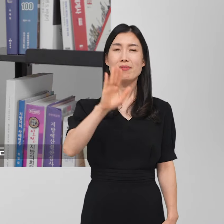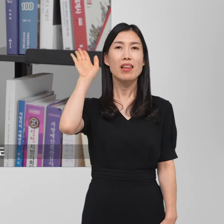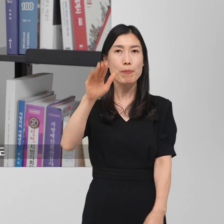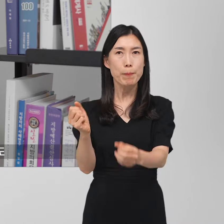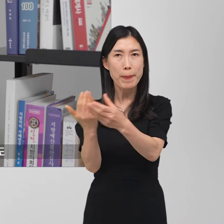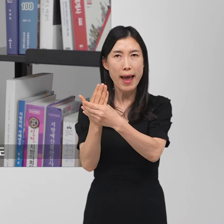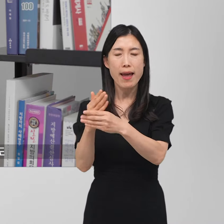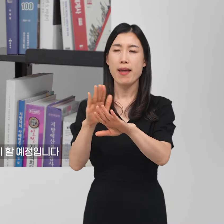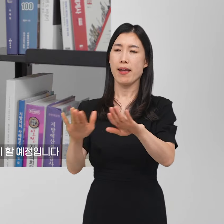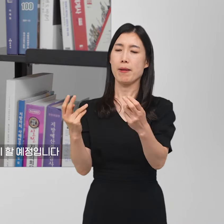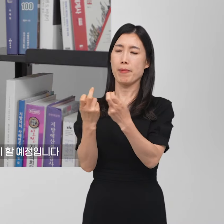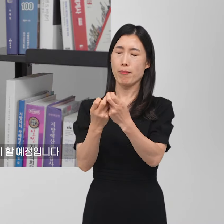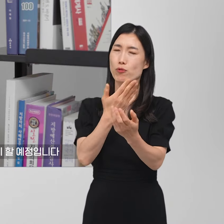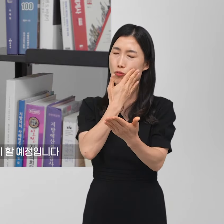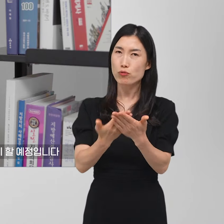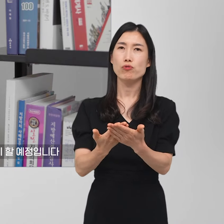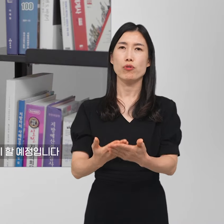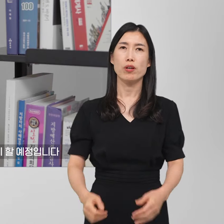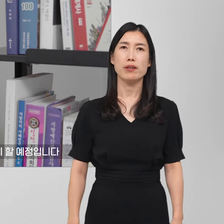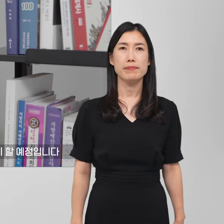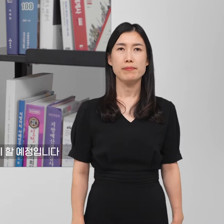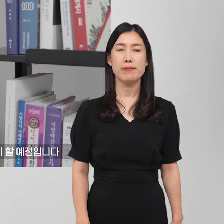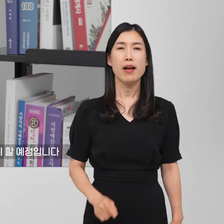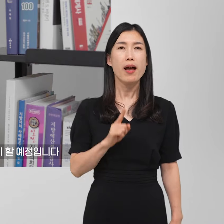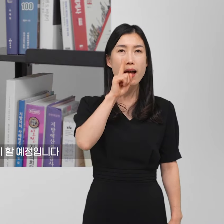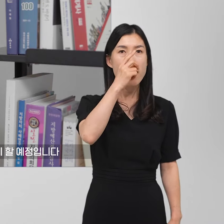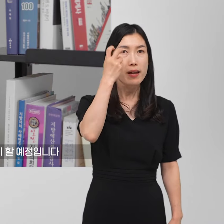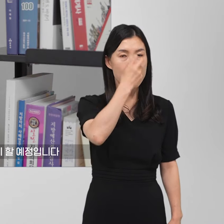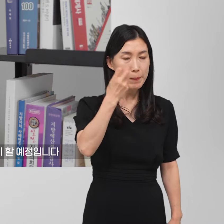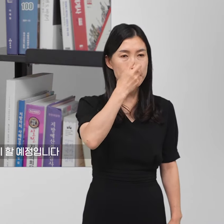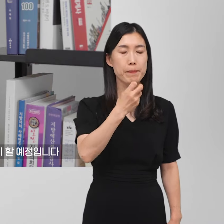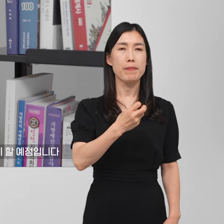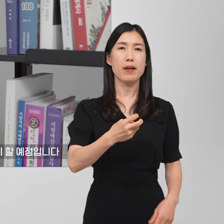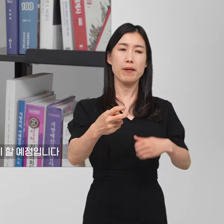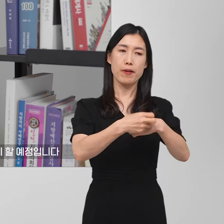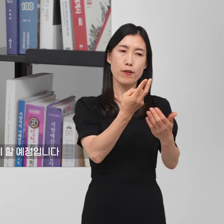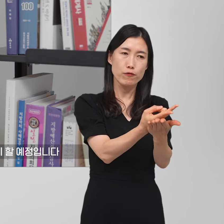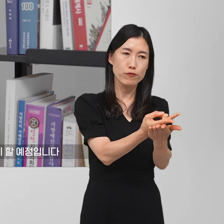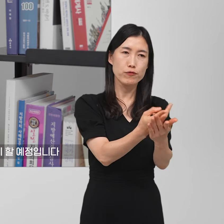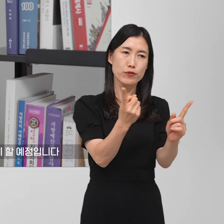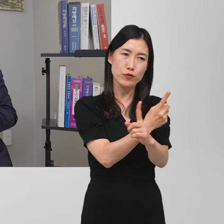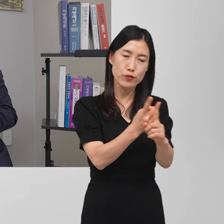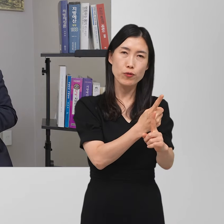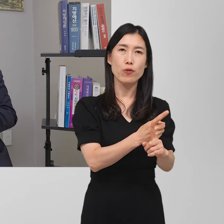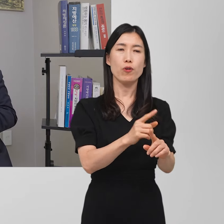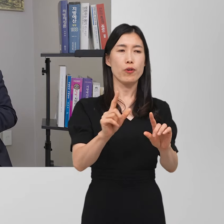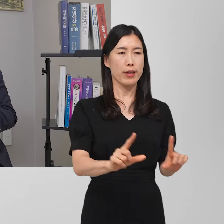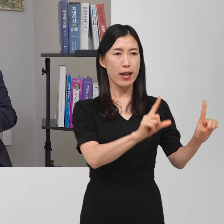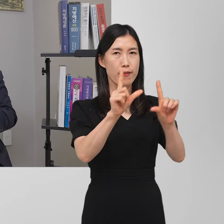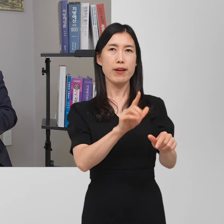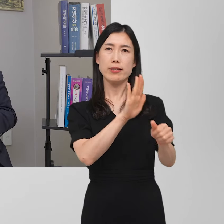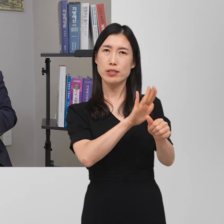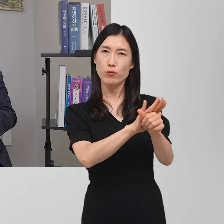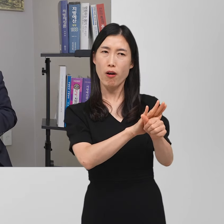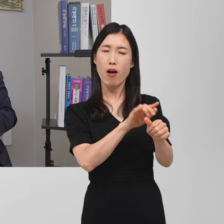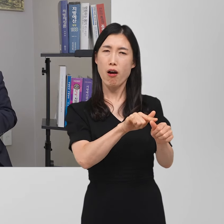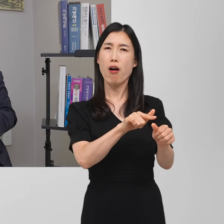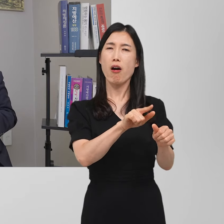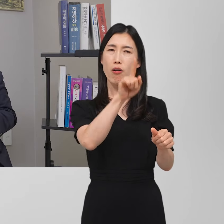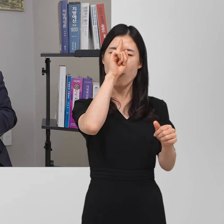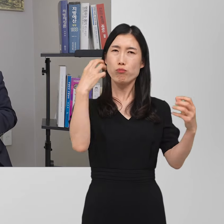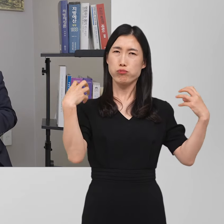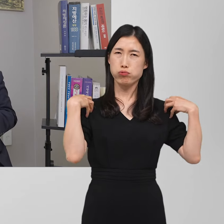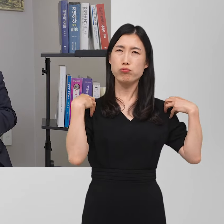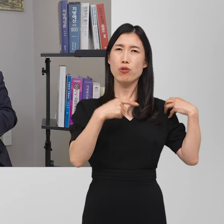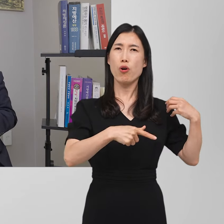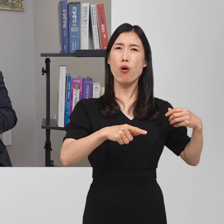좀 늘더라도 그때 예산이 없어서 힘들다 이런 얘기는 좀 나오지 않게 할 예정입니다. 그리고 일반 의료체계 전환